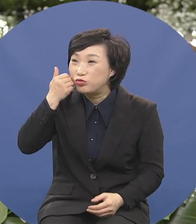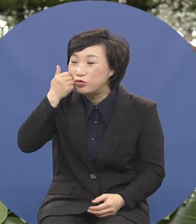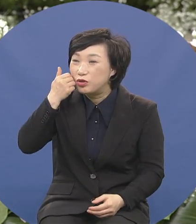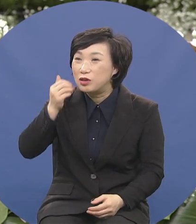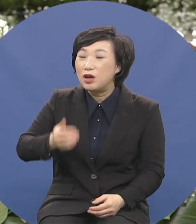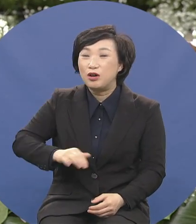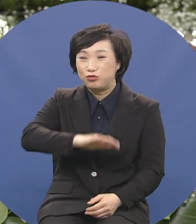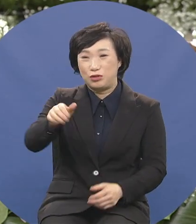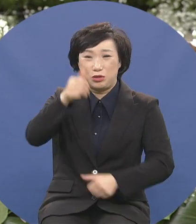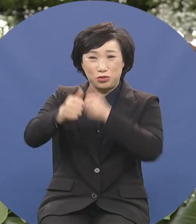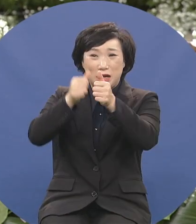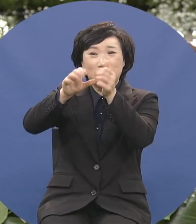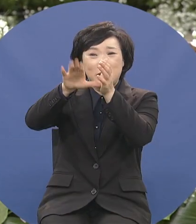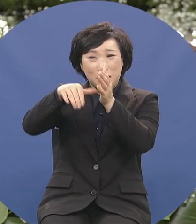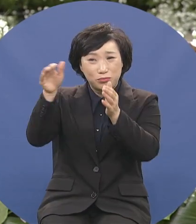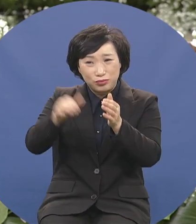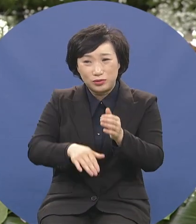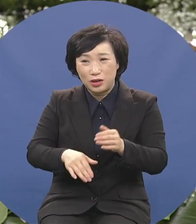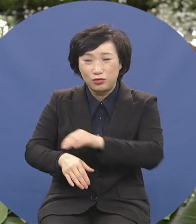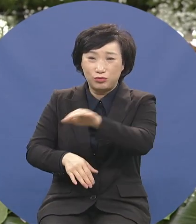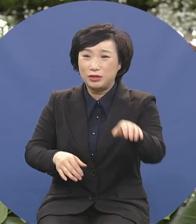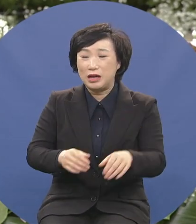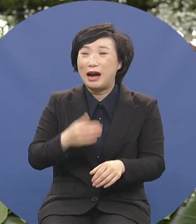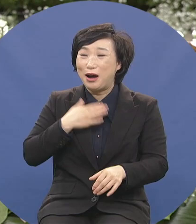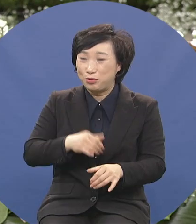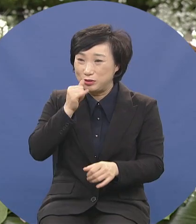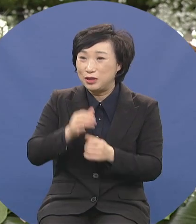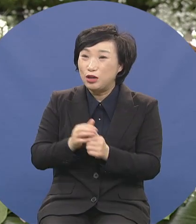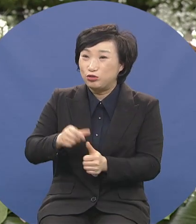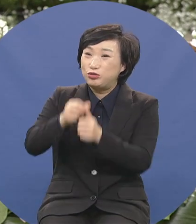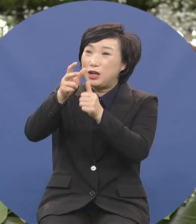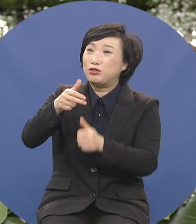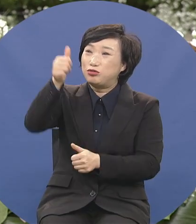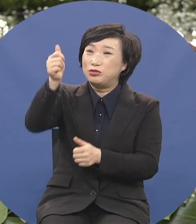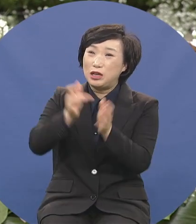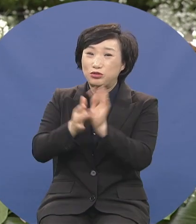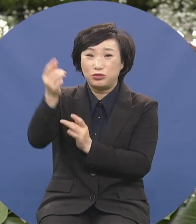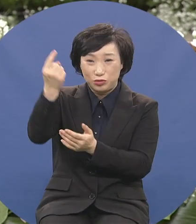예수, 그가 이 땅에서 우리를 위해 죽으시고 그 부활을 말하고 있다.